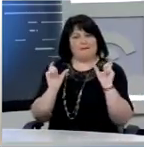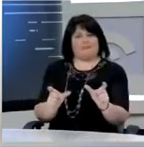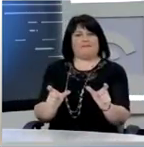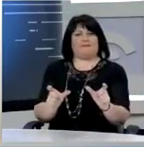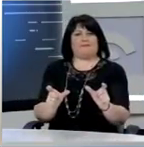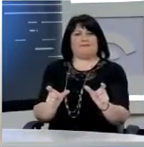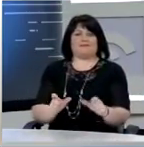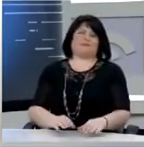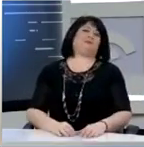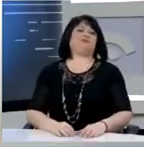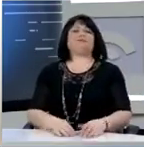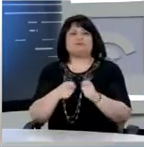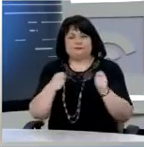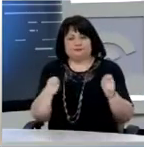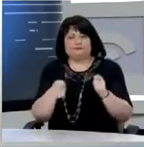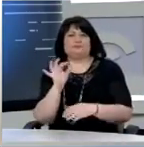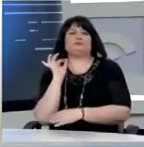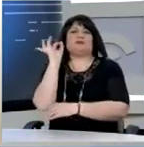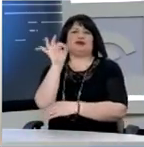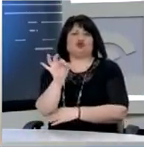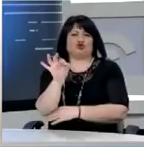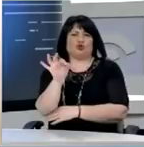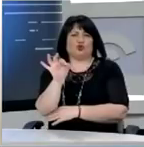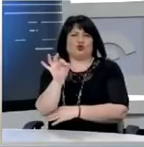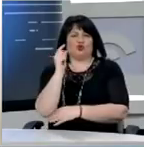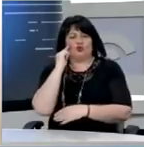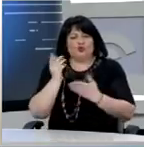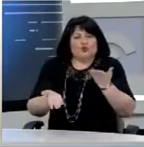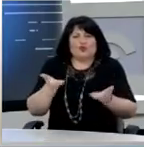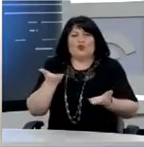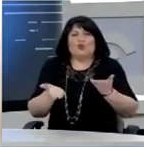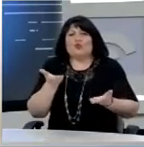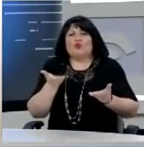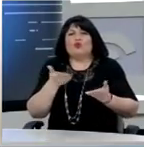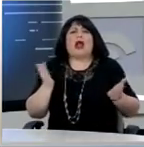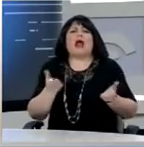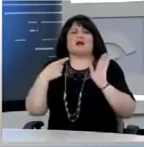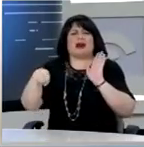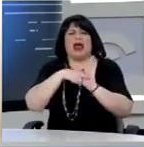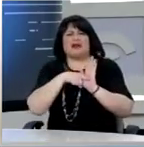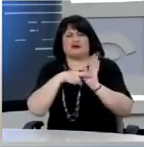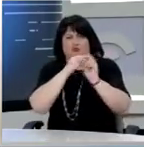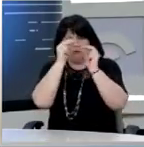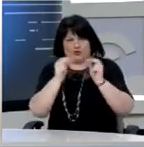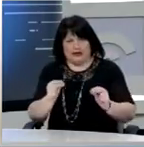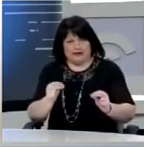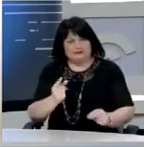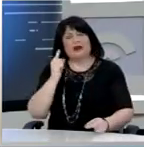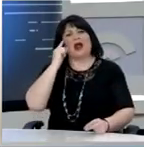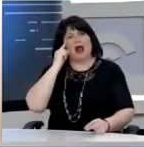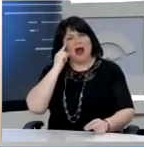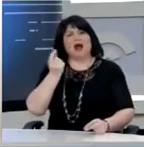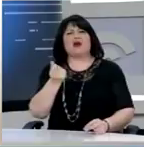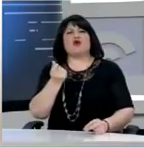αυτά και στην αντιστάθμιση τυχόν αρνητικών επιπτώσεων από την